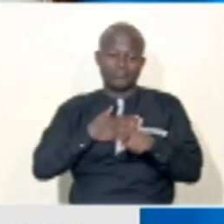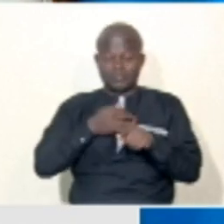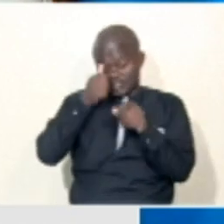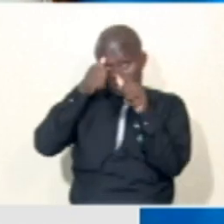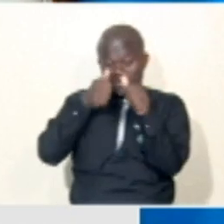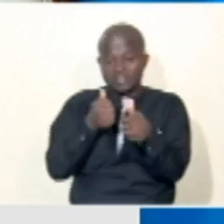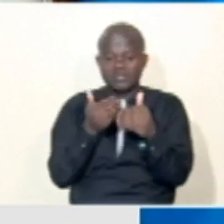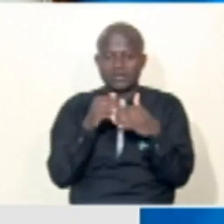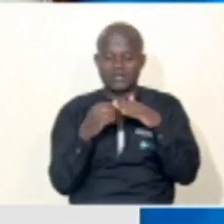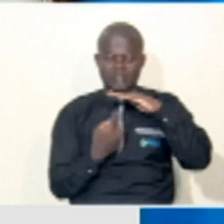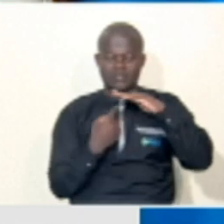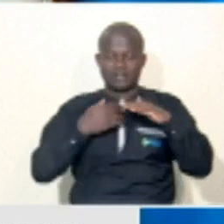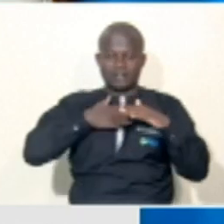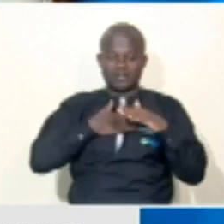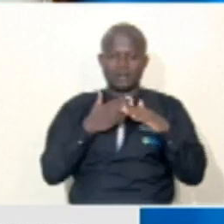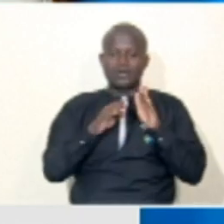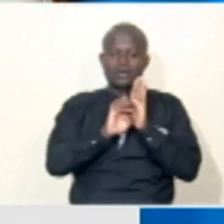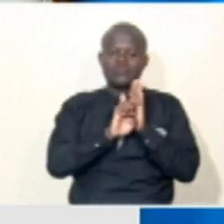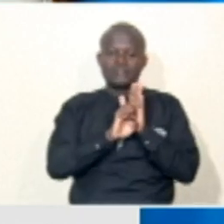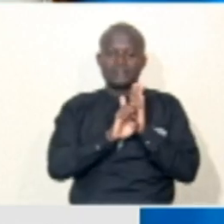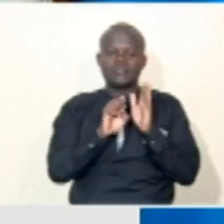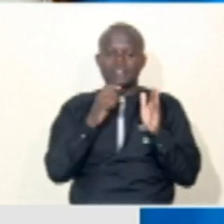nkurikije wenda status yanjye, dufate urugero